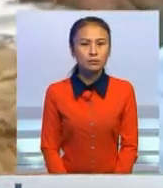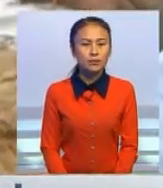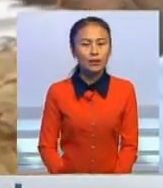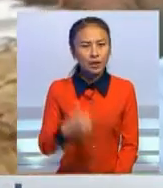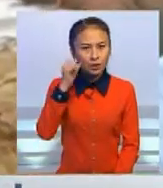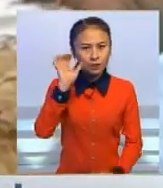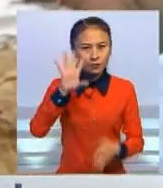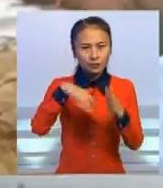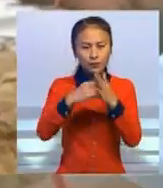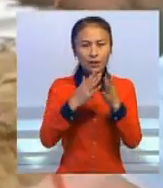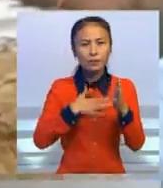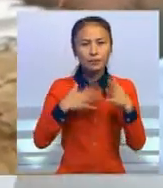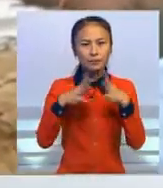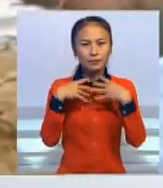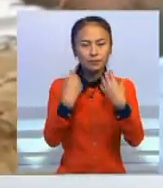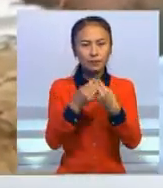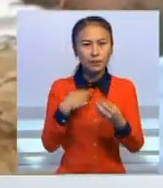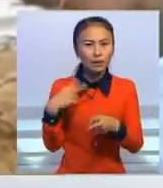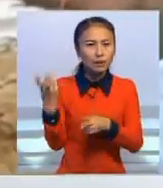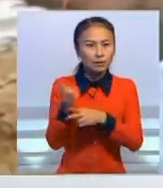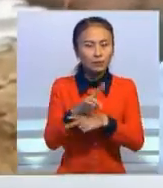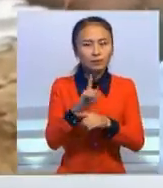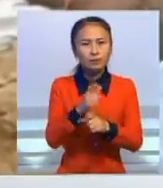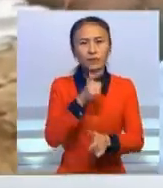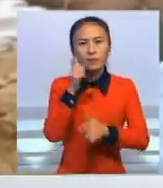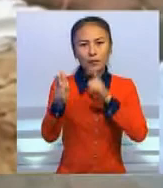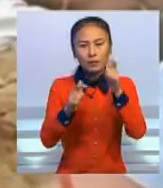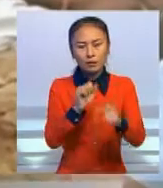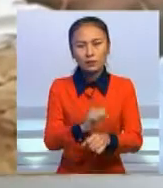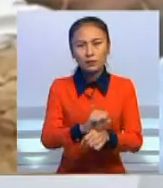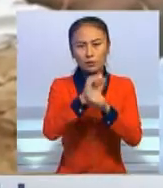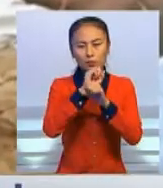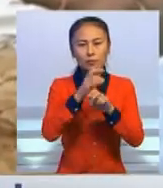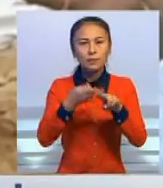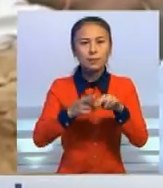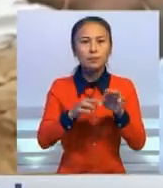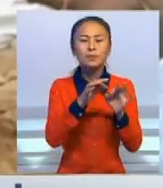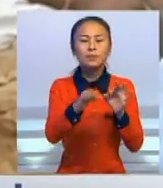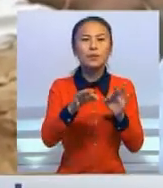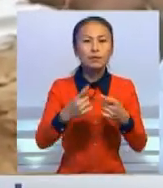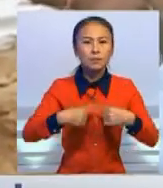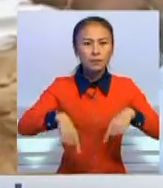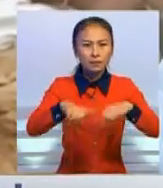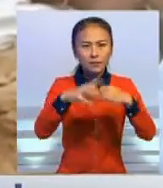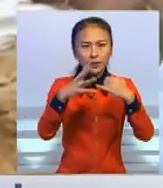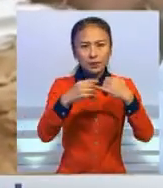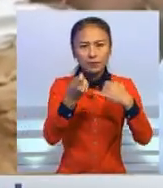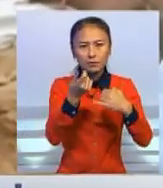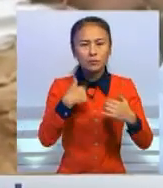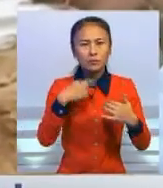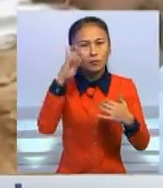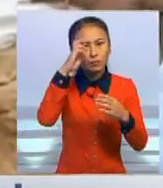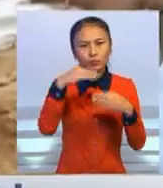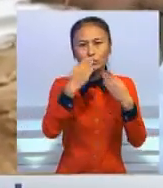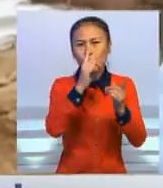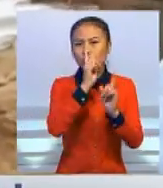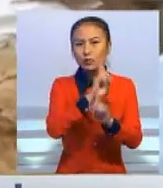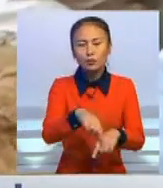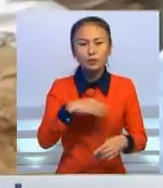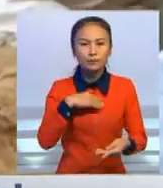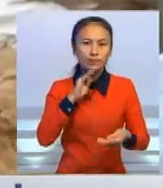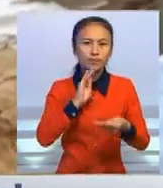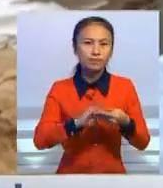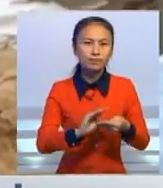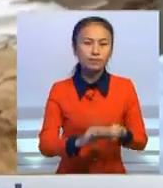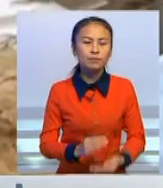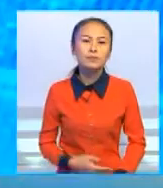Кешеден бері отбасымызбен осында келіп, наразылығымызды білдіріп жатырмыз. Меншіктегі ұлтарақтай жерімізді билікке бермейміз. Айтқанымыздан қайтпаймыз.